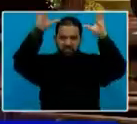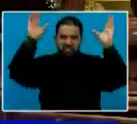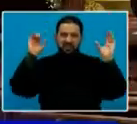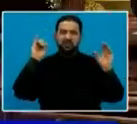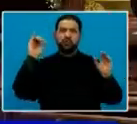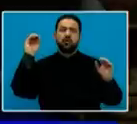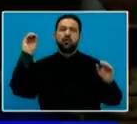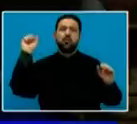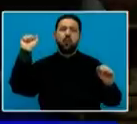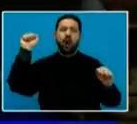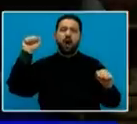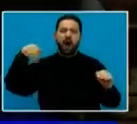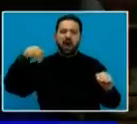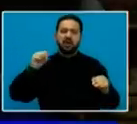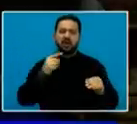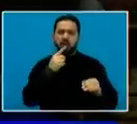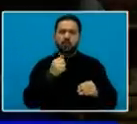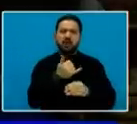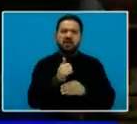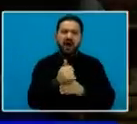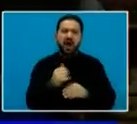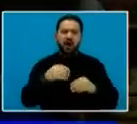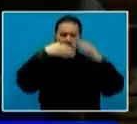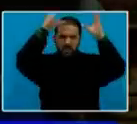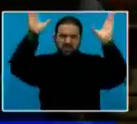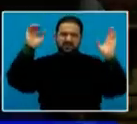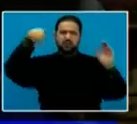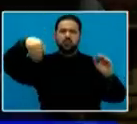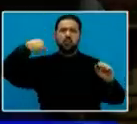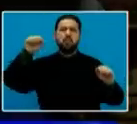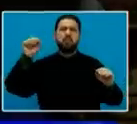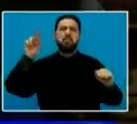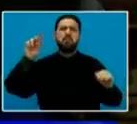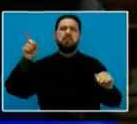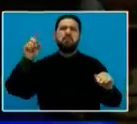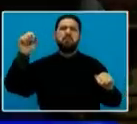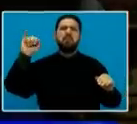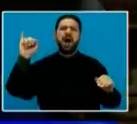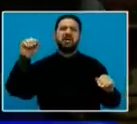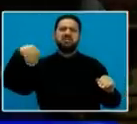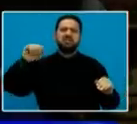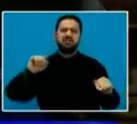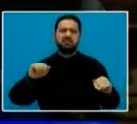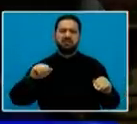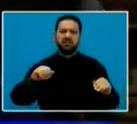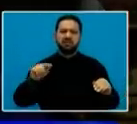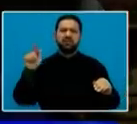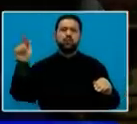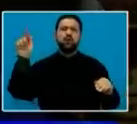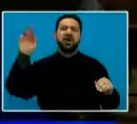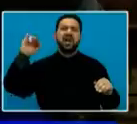Sfântul Irineu de Lion, Sfântul Maxim Mărturisitorul, Sfântul Grigorie Palama, de ce nu